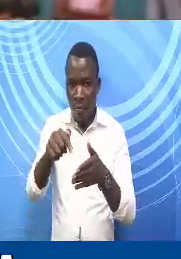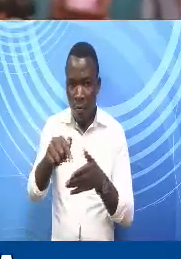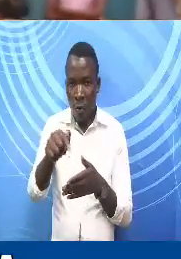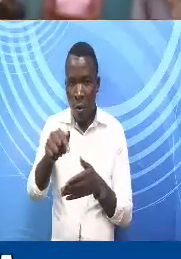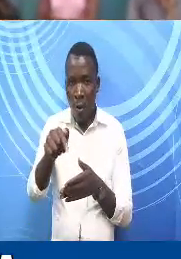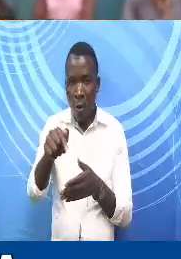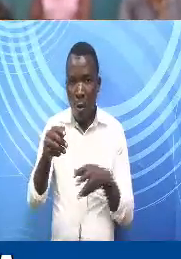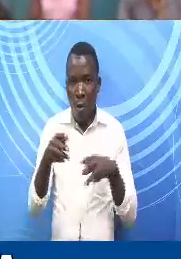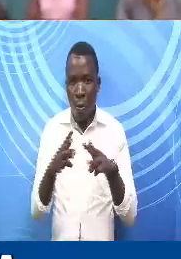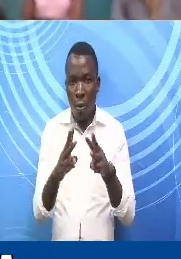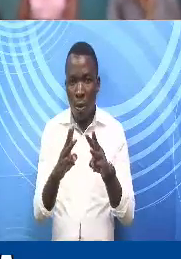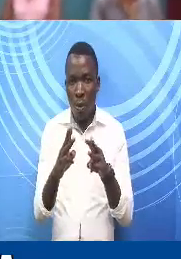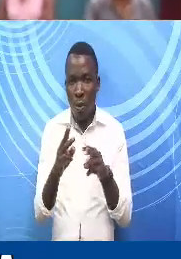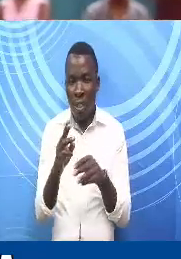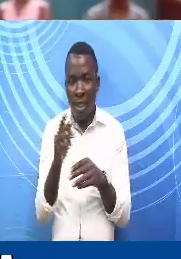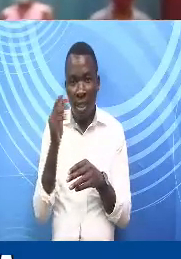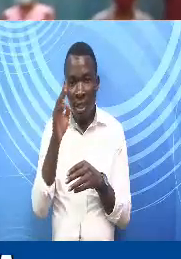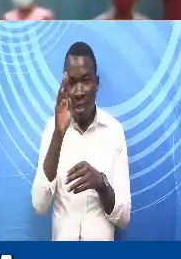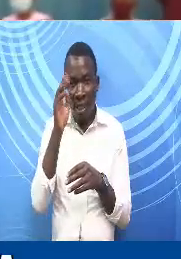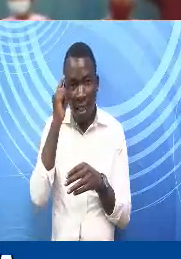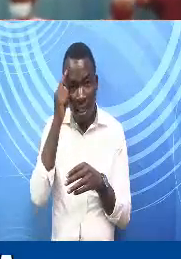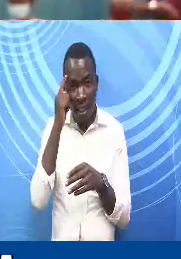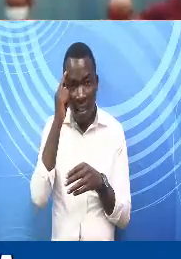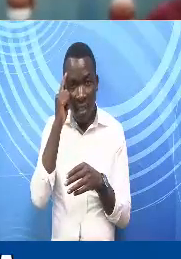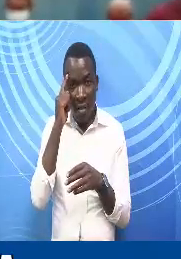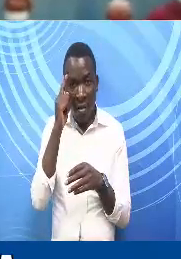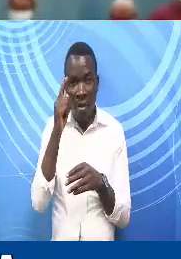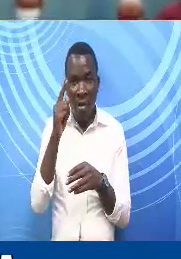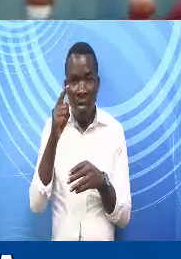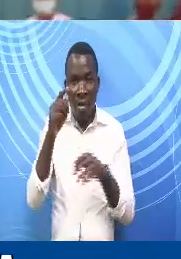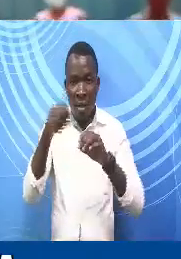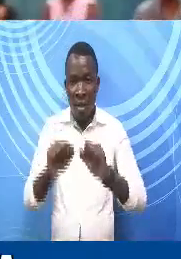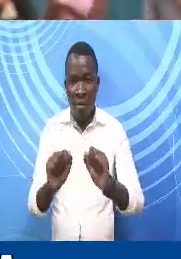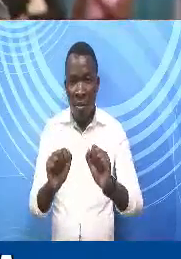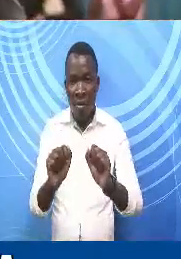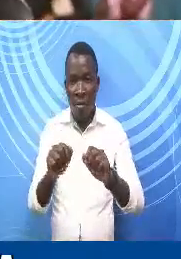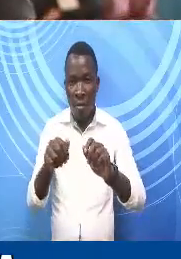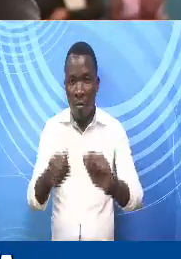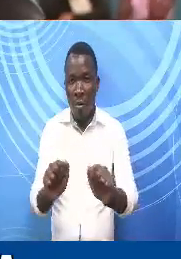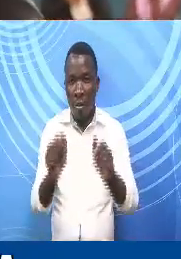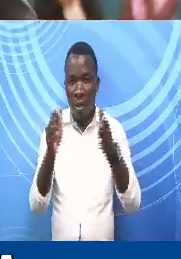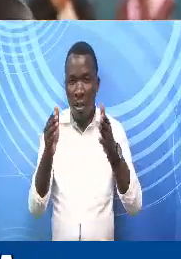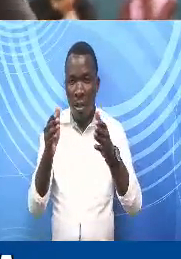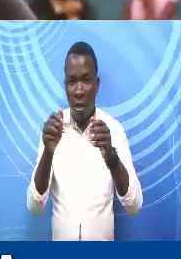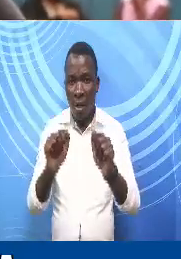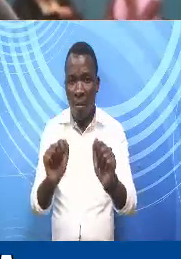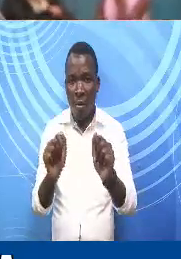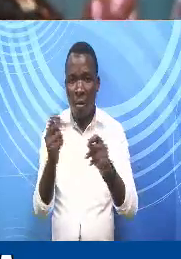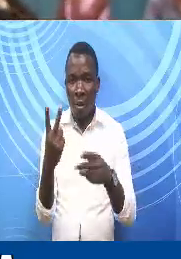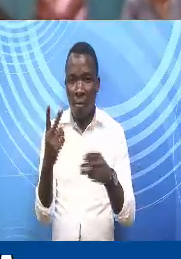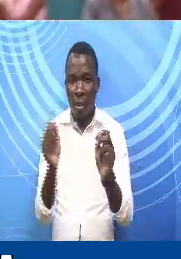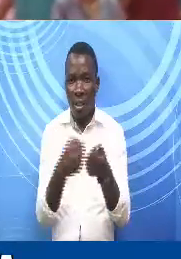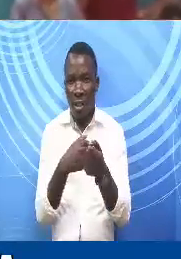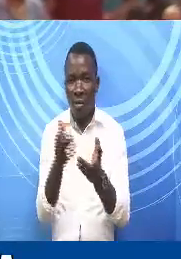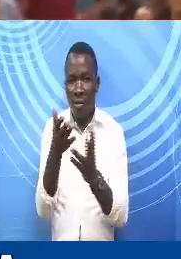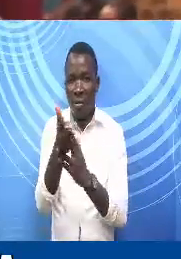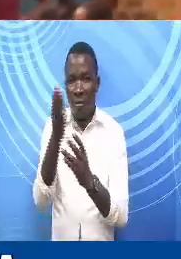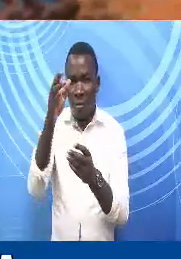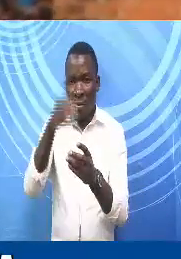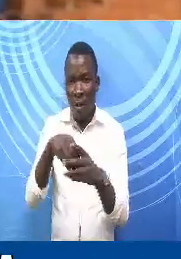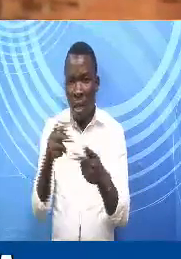rwose ku buryo nkeka ko na moto ebyiri zitahanyuraho yari yasize nibwo twamubazaga ibyo ari